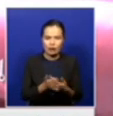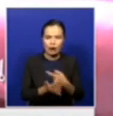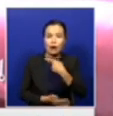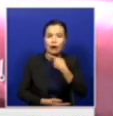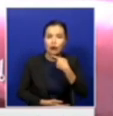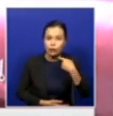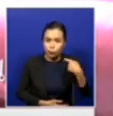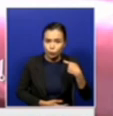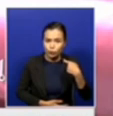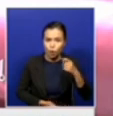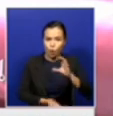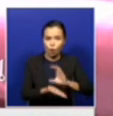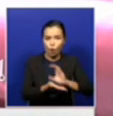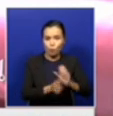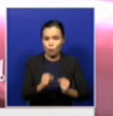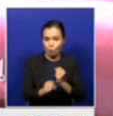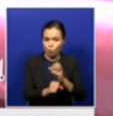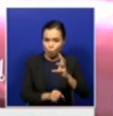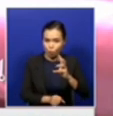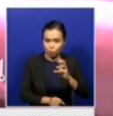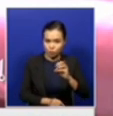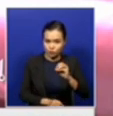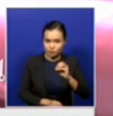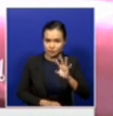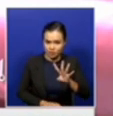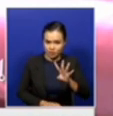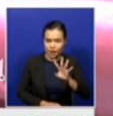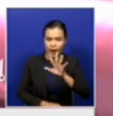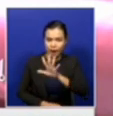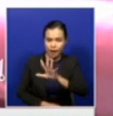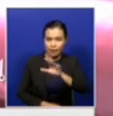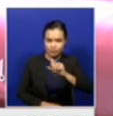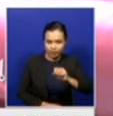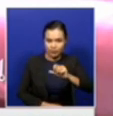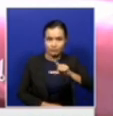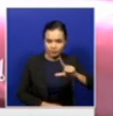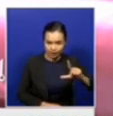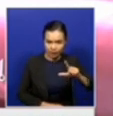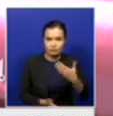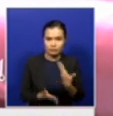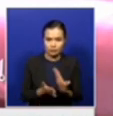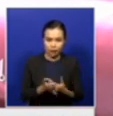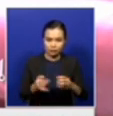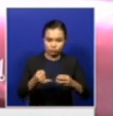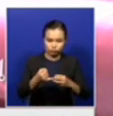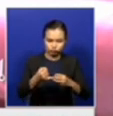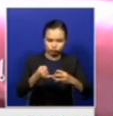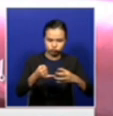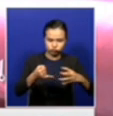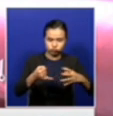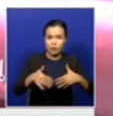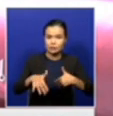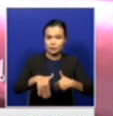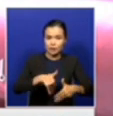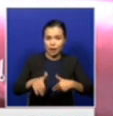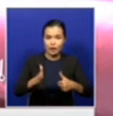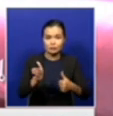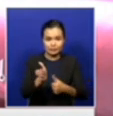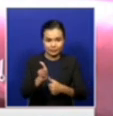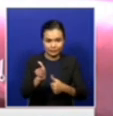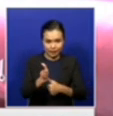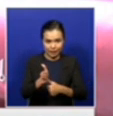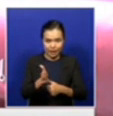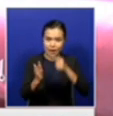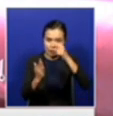ปี64อีกประมาณ 500,000 ล้านบาทนะครับซึ่งมันจะทำให้ยอดหนี้สาธารณะของรัฐบาลไทยของประเทศไทยสู